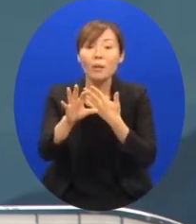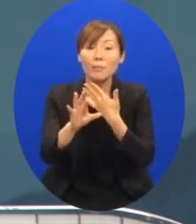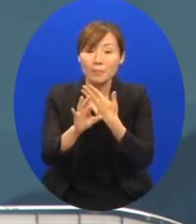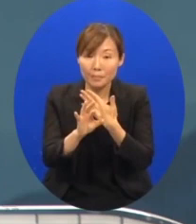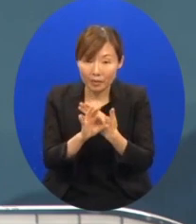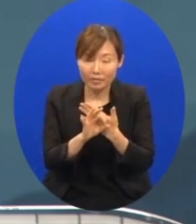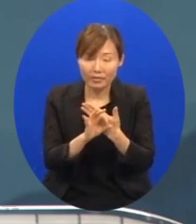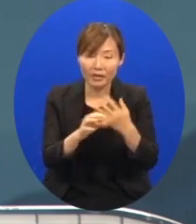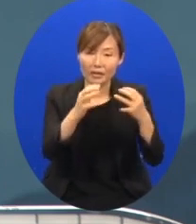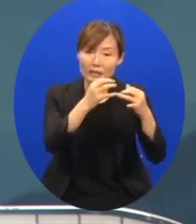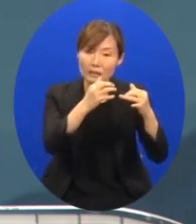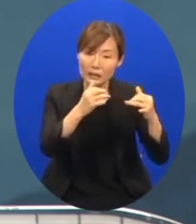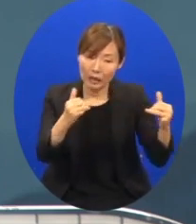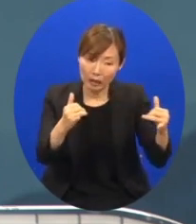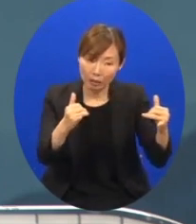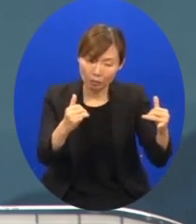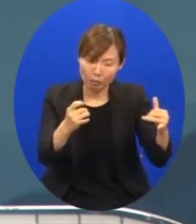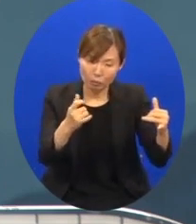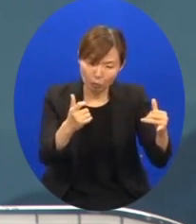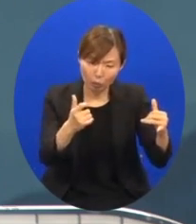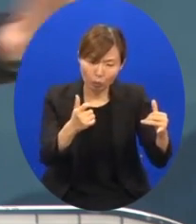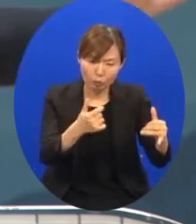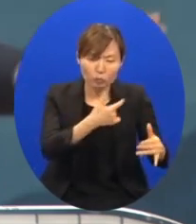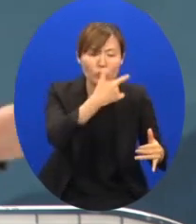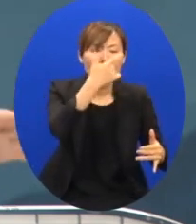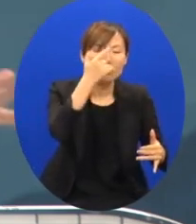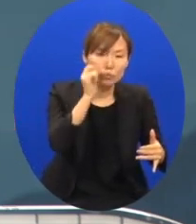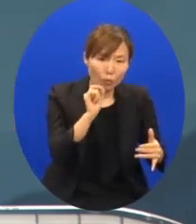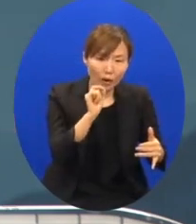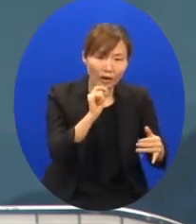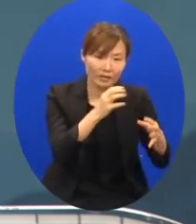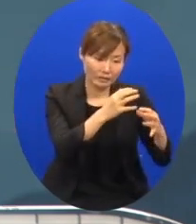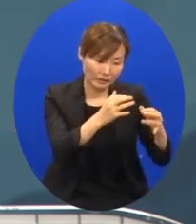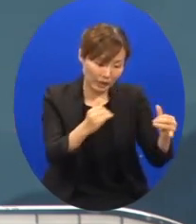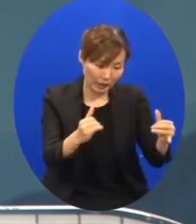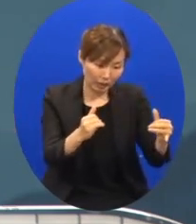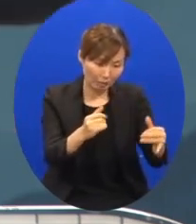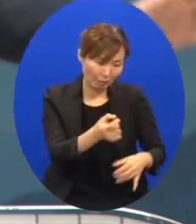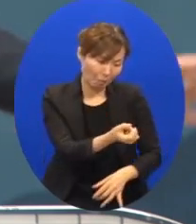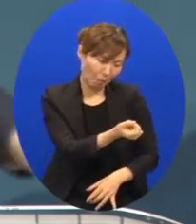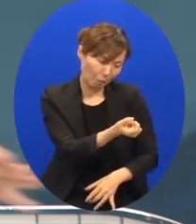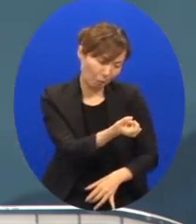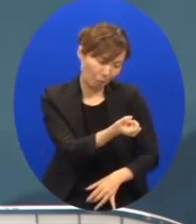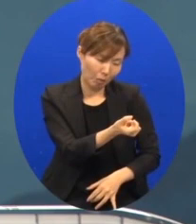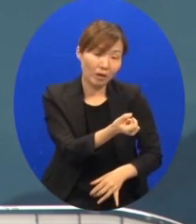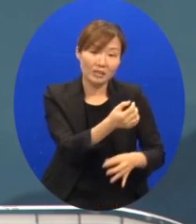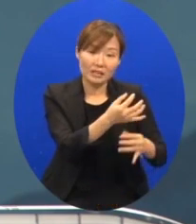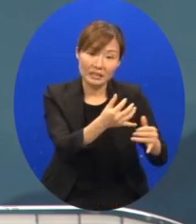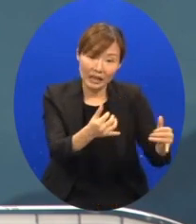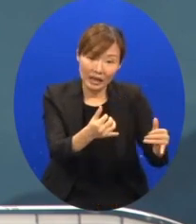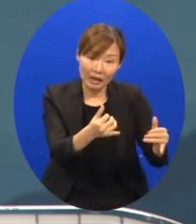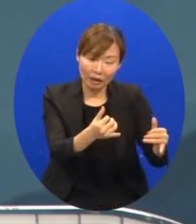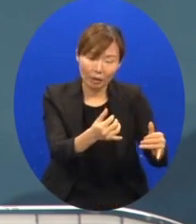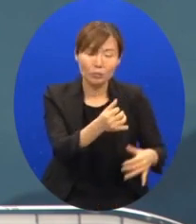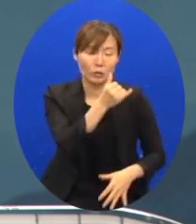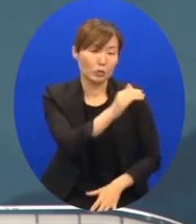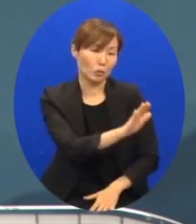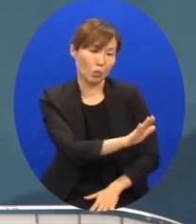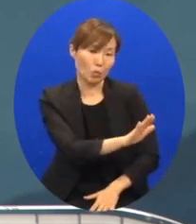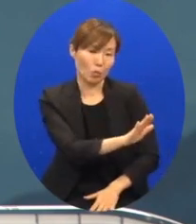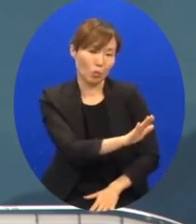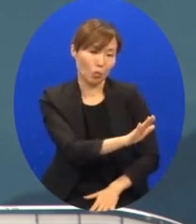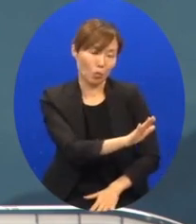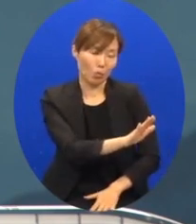진화가 덜된 그런 존재가 있어야 합니다 있는 정도가 아니고 많아야 됩니다 그리고 우리